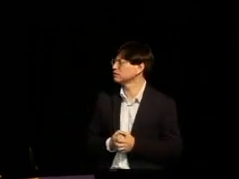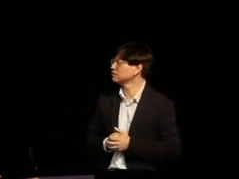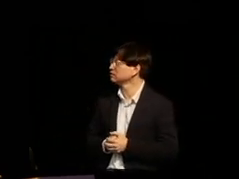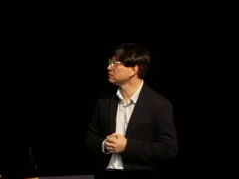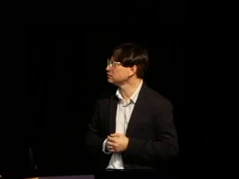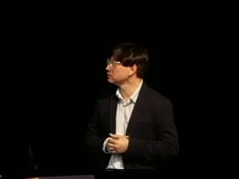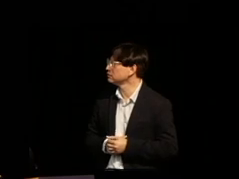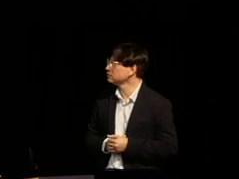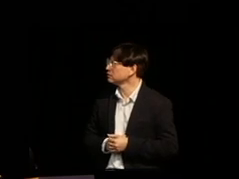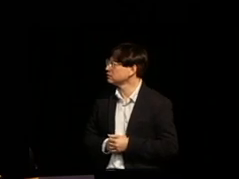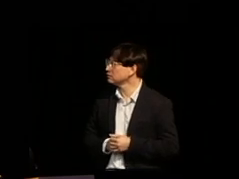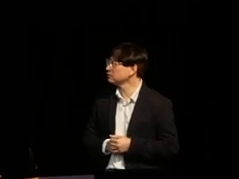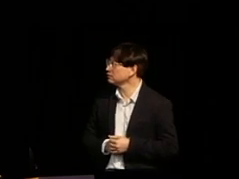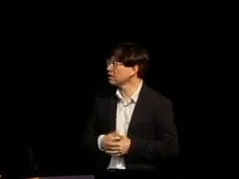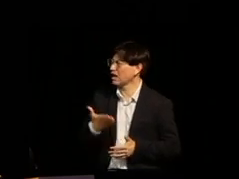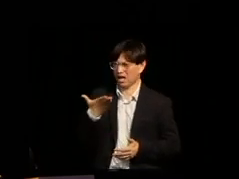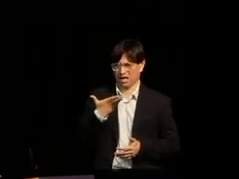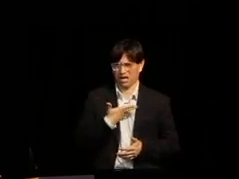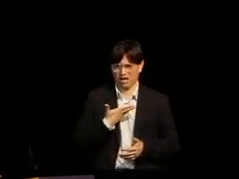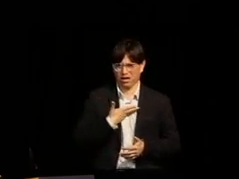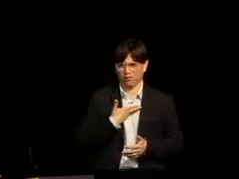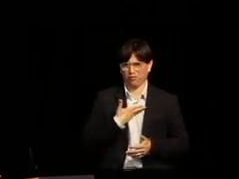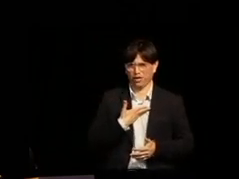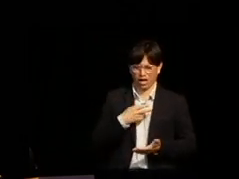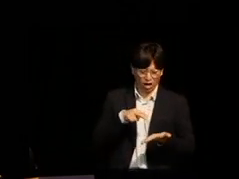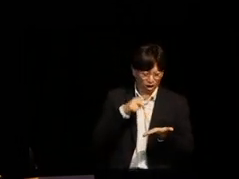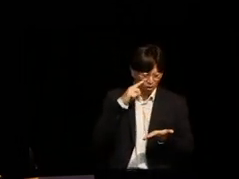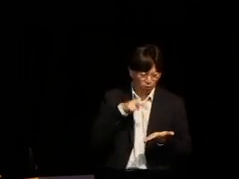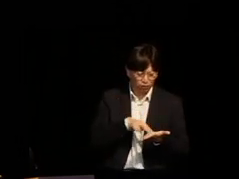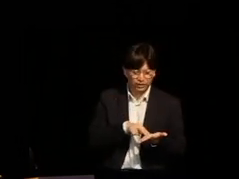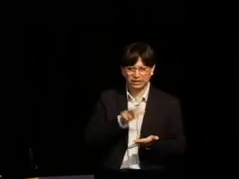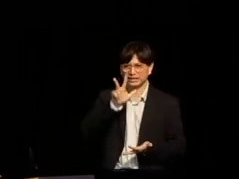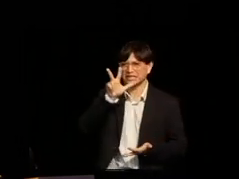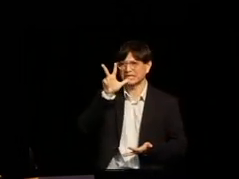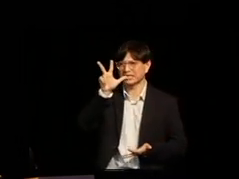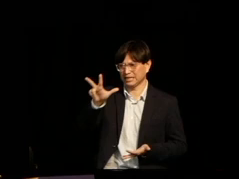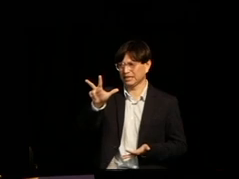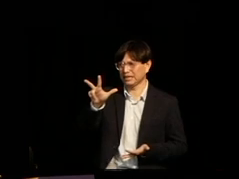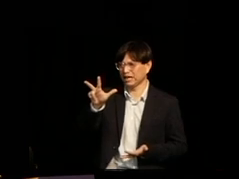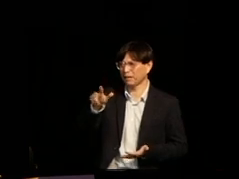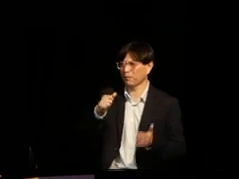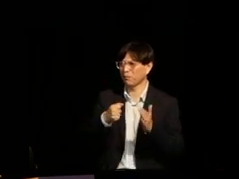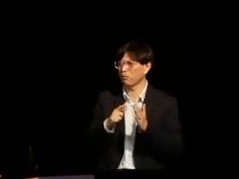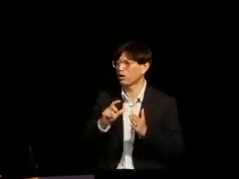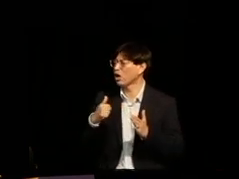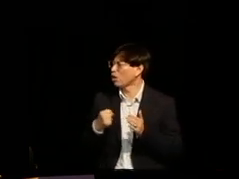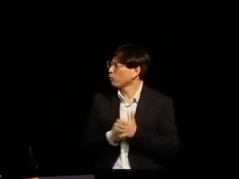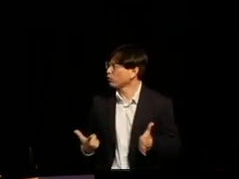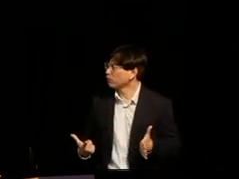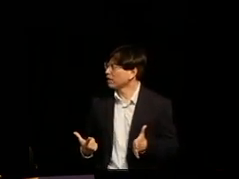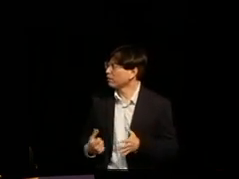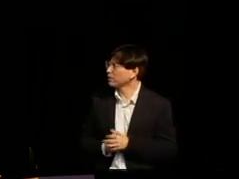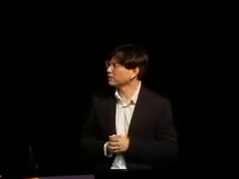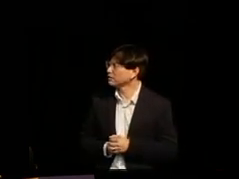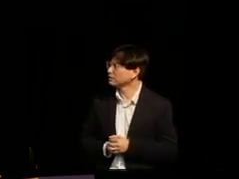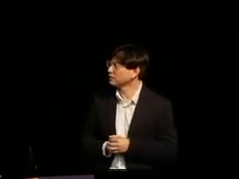va Dunque Abbiamo evidenziato tre principali pregiudizi che in qualche modo poi a cascata